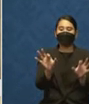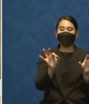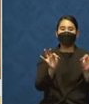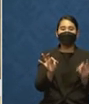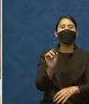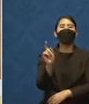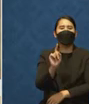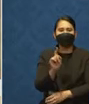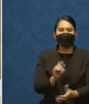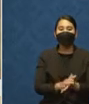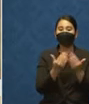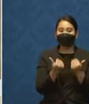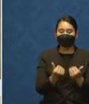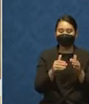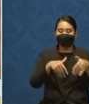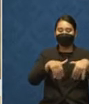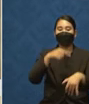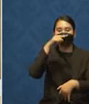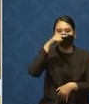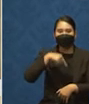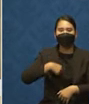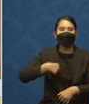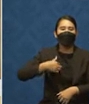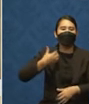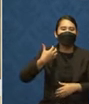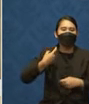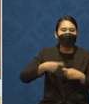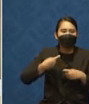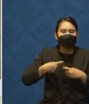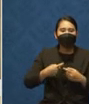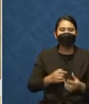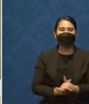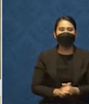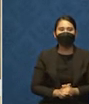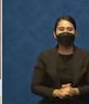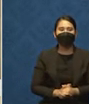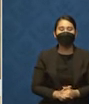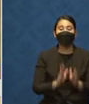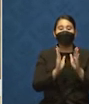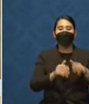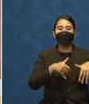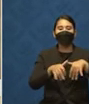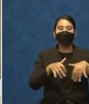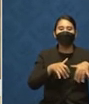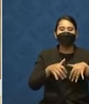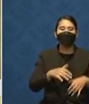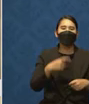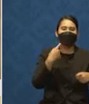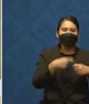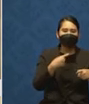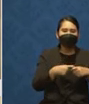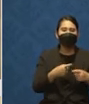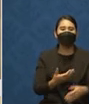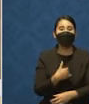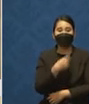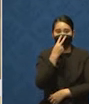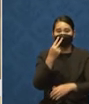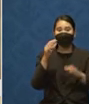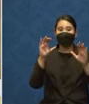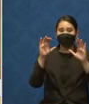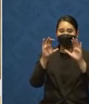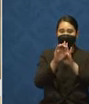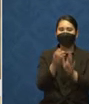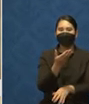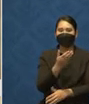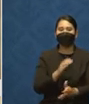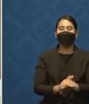ในวันที่คนไทยกำลังอดอยากคุณจะเลือกความหิวโหยของประชาชนนะครับท่านประธานเห็นไหมครับประ